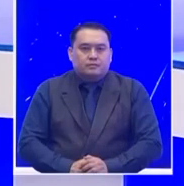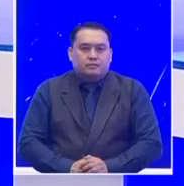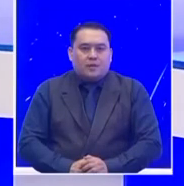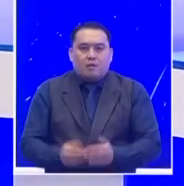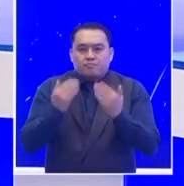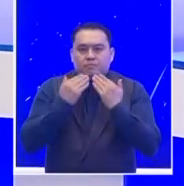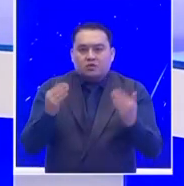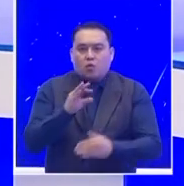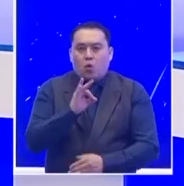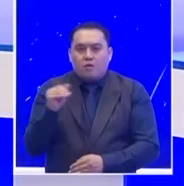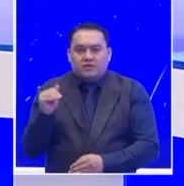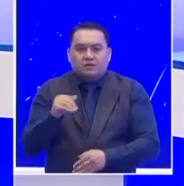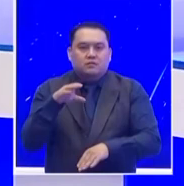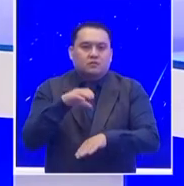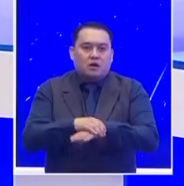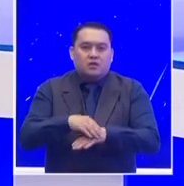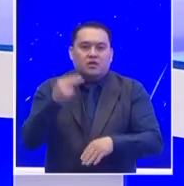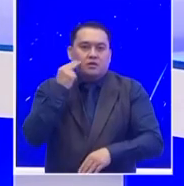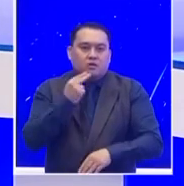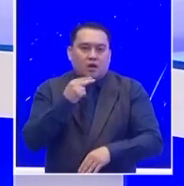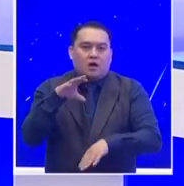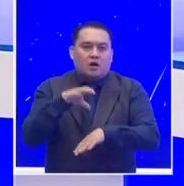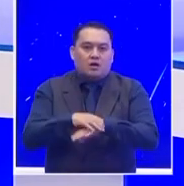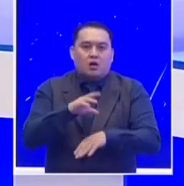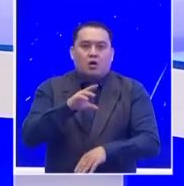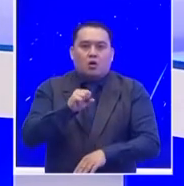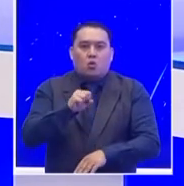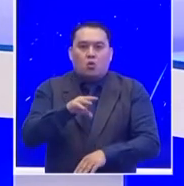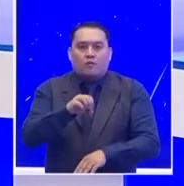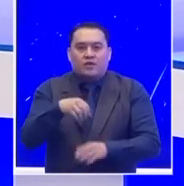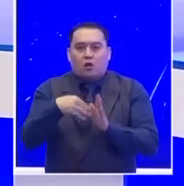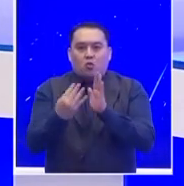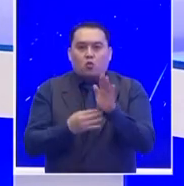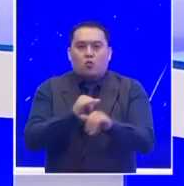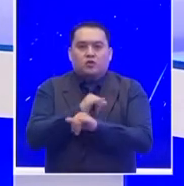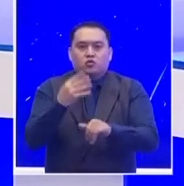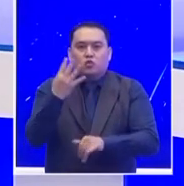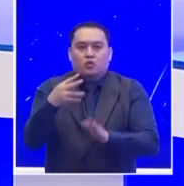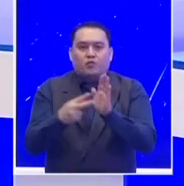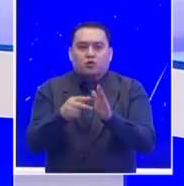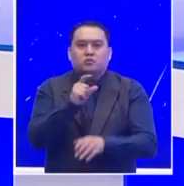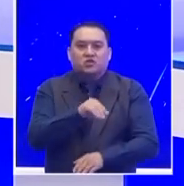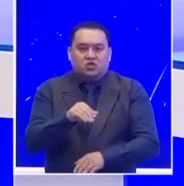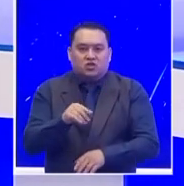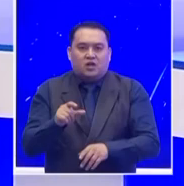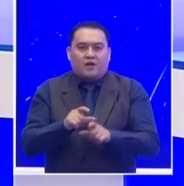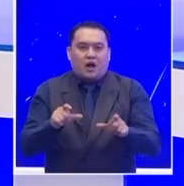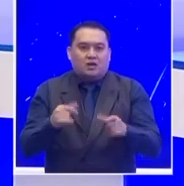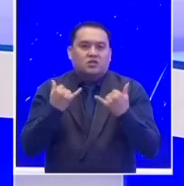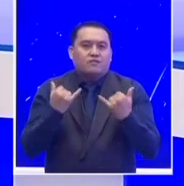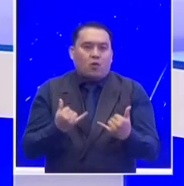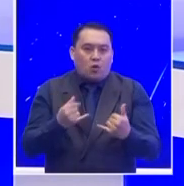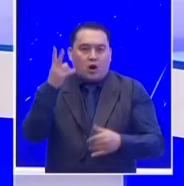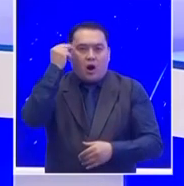По последним официальным данным, в Китае число зараженных вирусом COVID-19 превысило 48 тысяч человек. К сегодняшнему